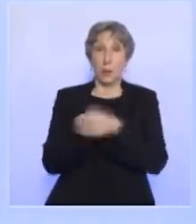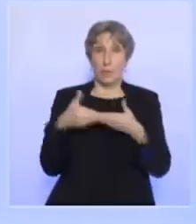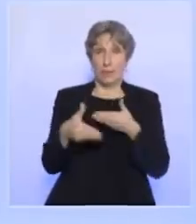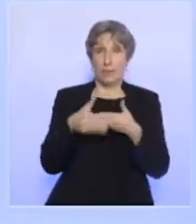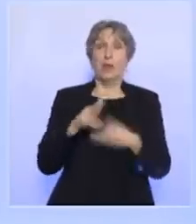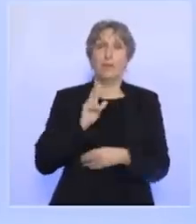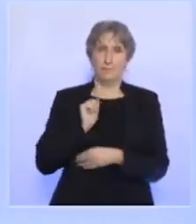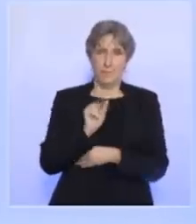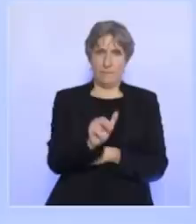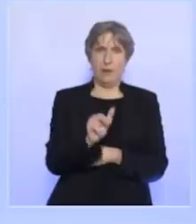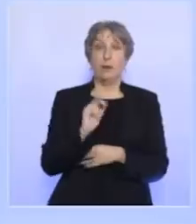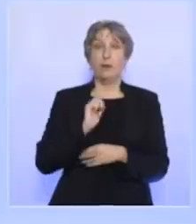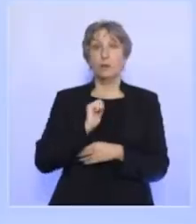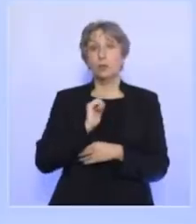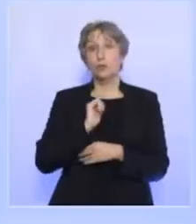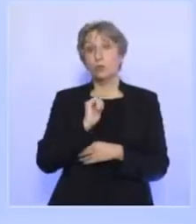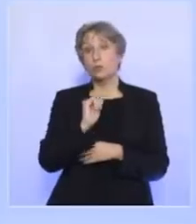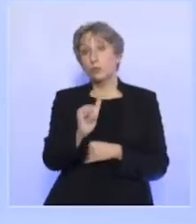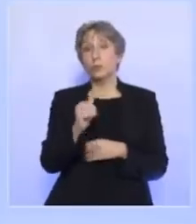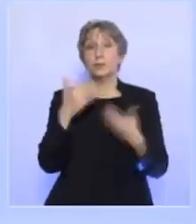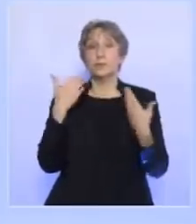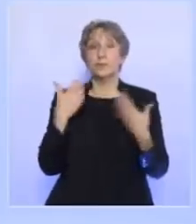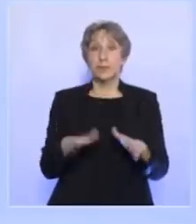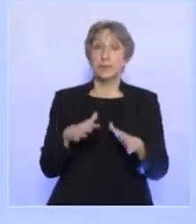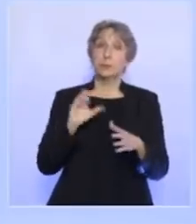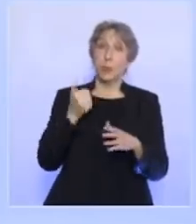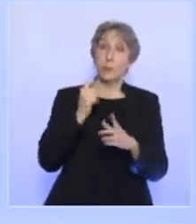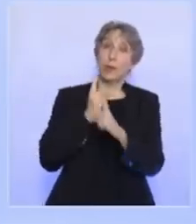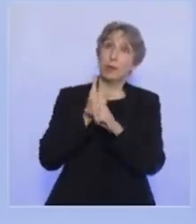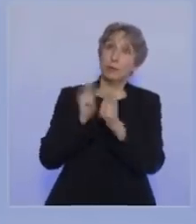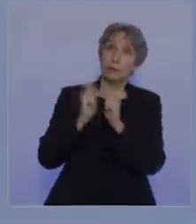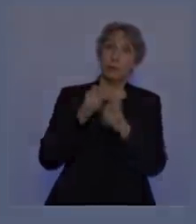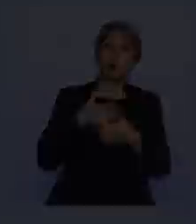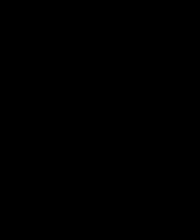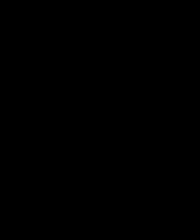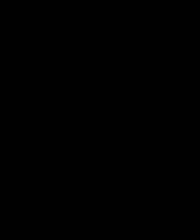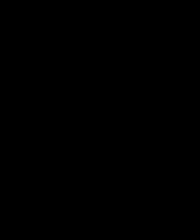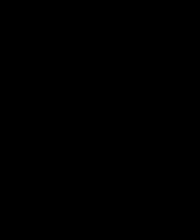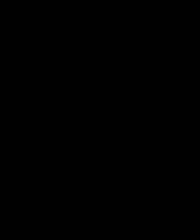une fois achevées les consultations de nos instances scientifiques.